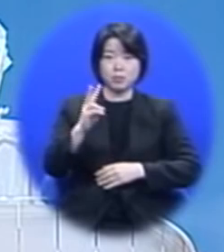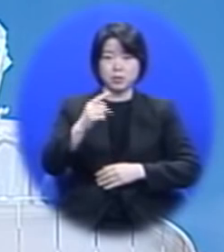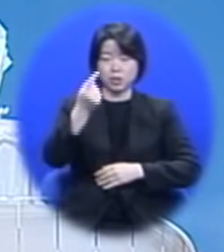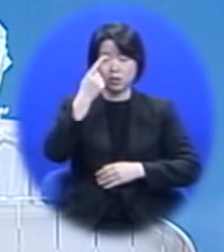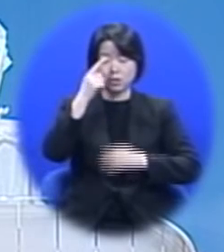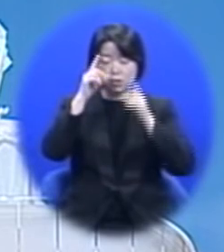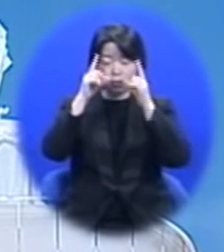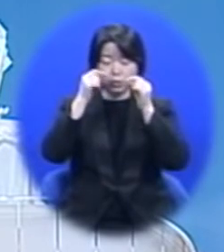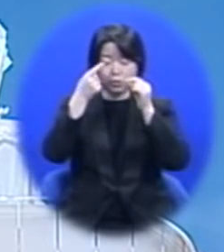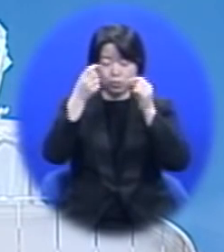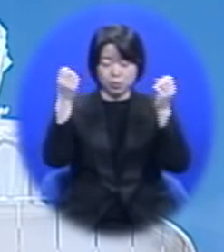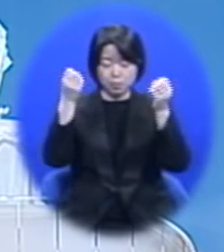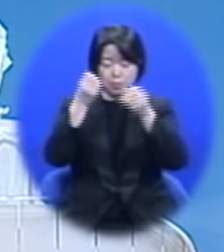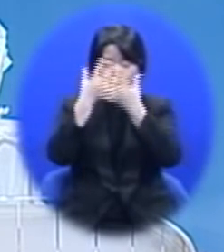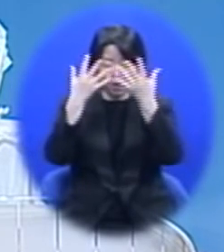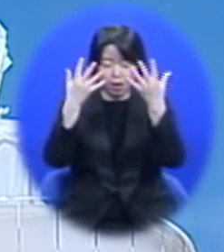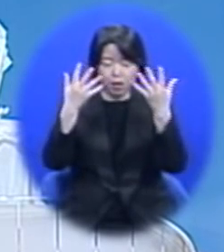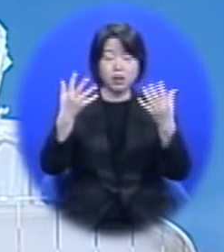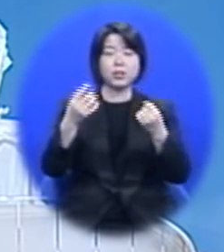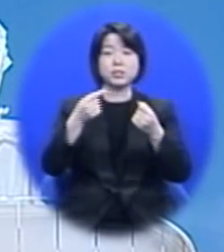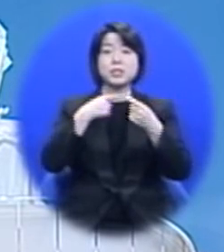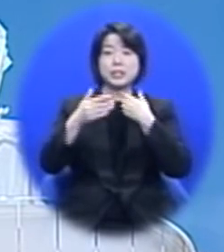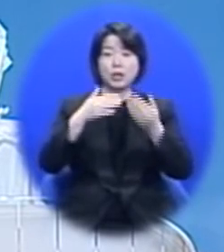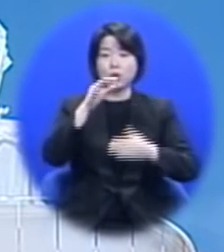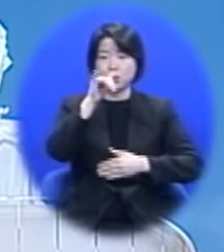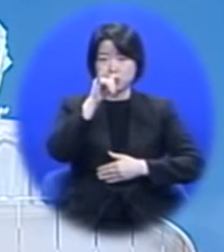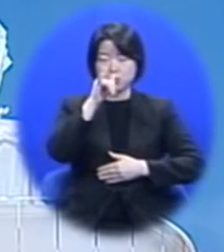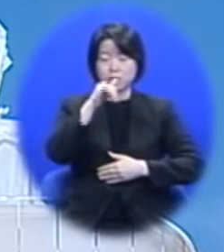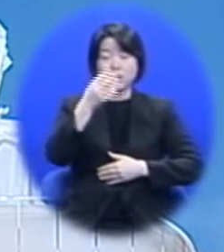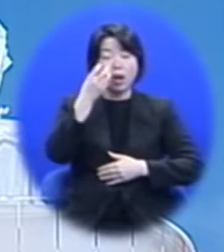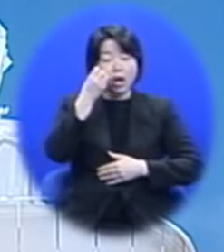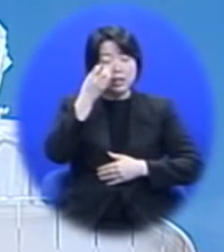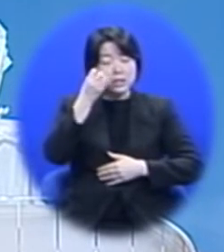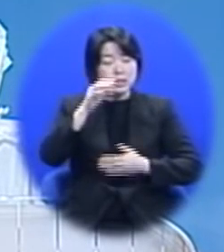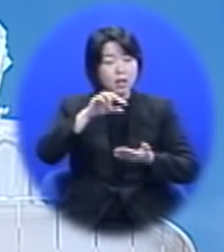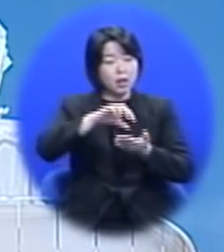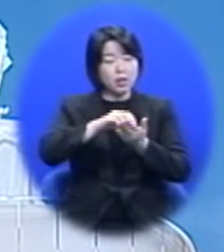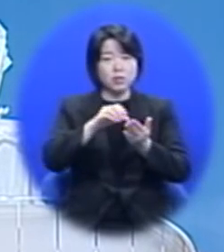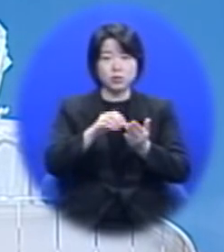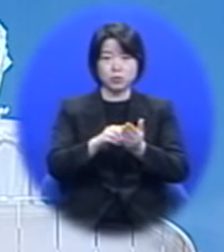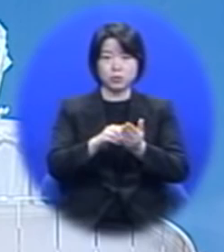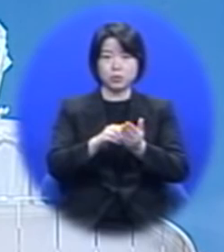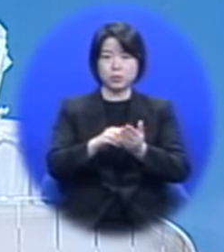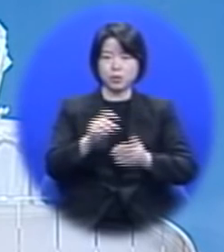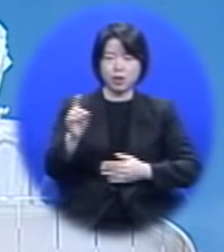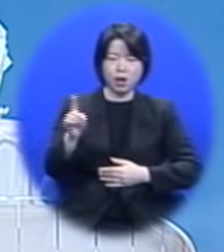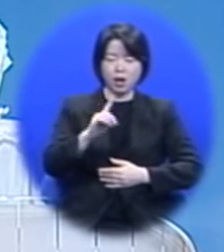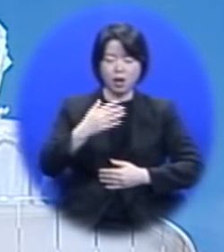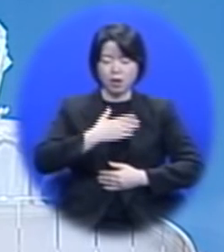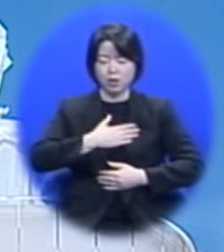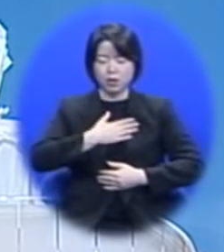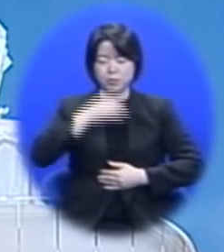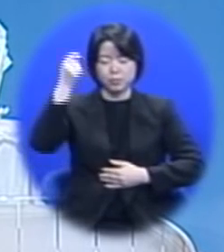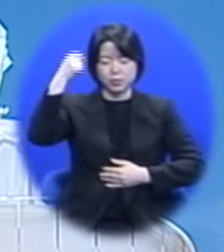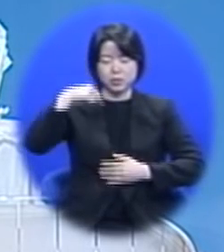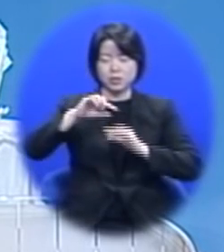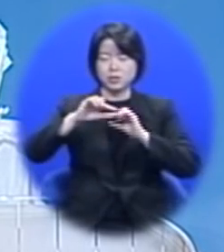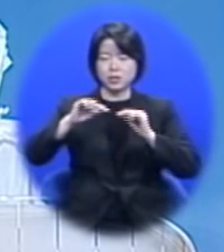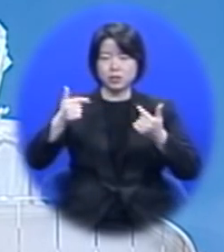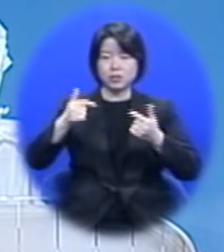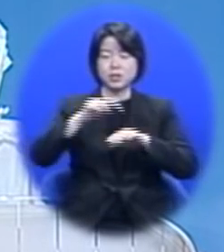밝아지는 경험을 했습니다. 그리고 이상할 정도로 아무 감정이 느껴지지 않더니